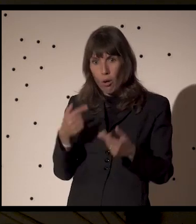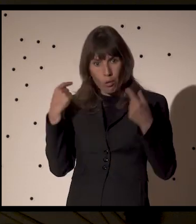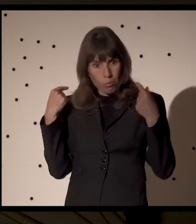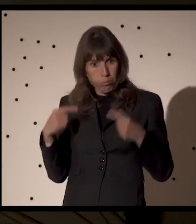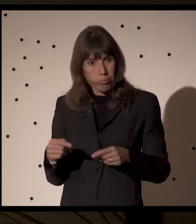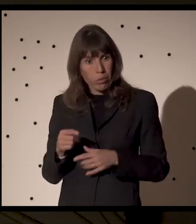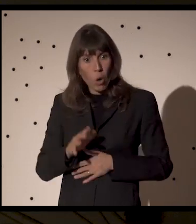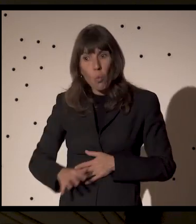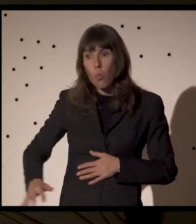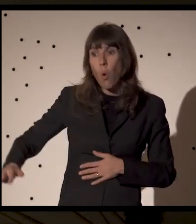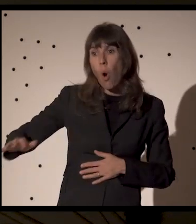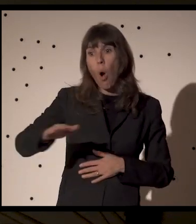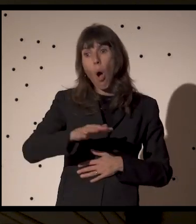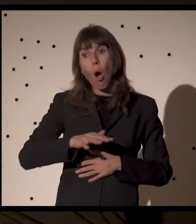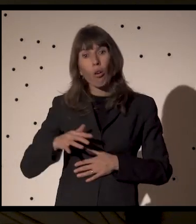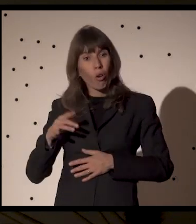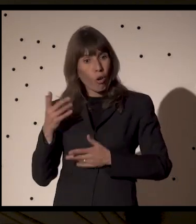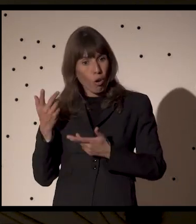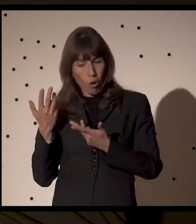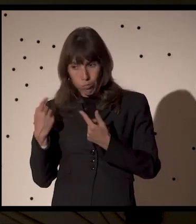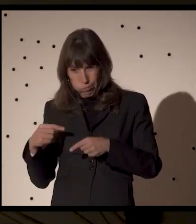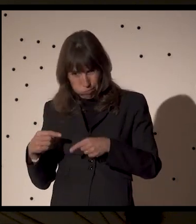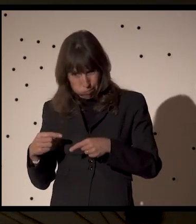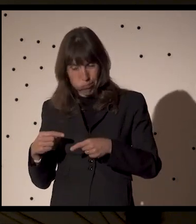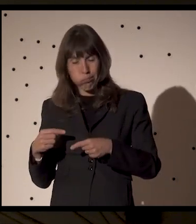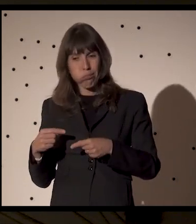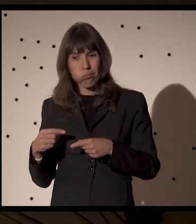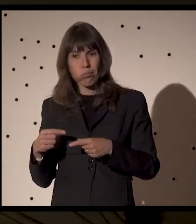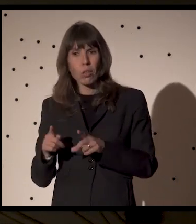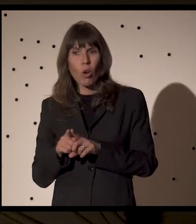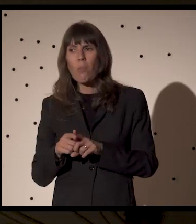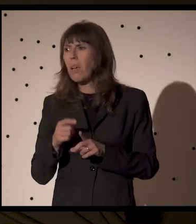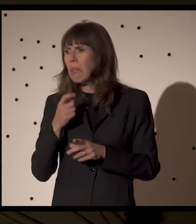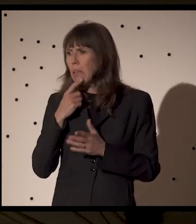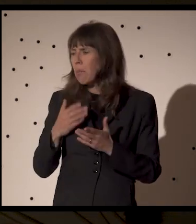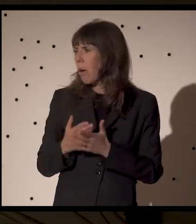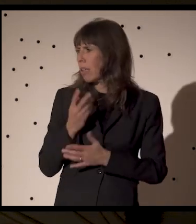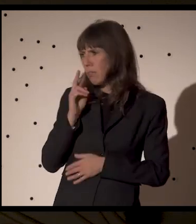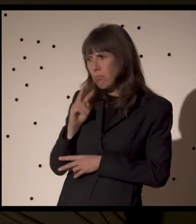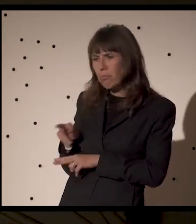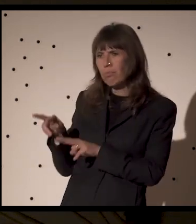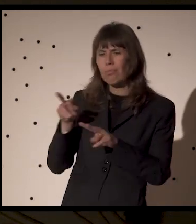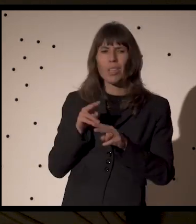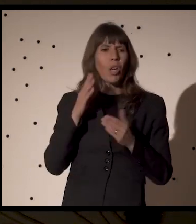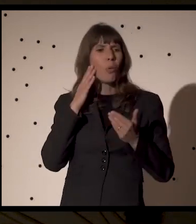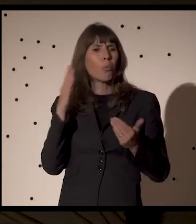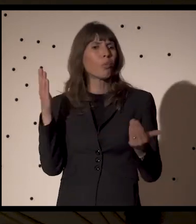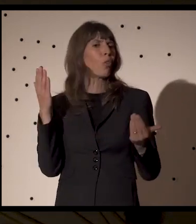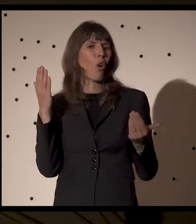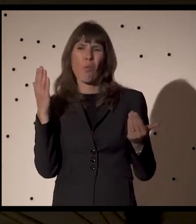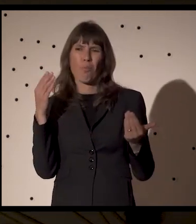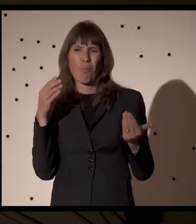a passare da quelle parti Quest'anno purtroppo a primavera non è passato